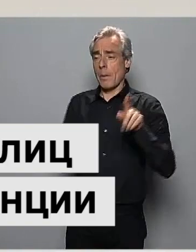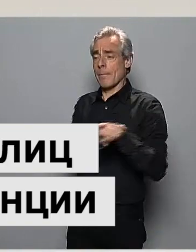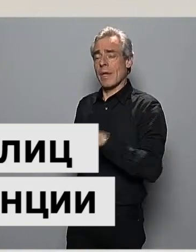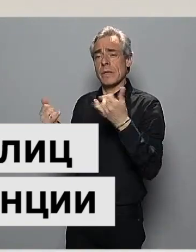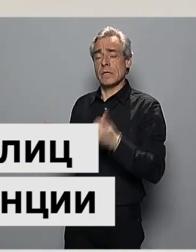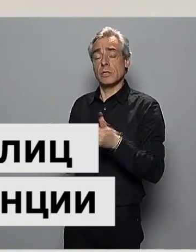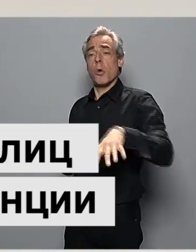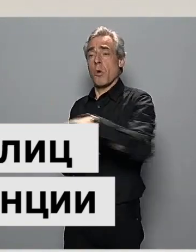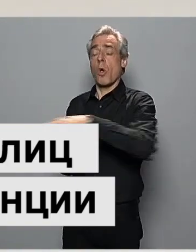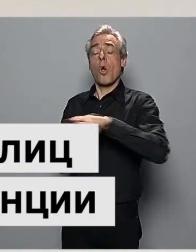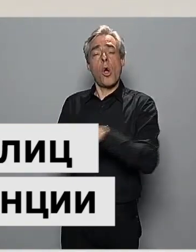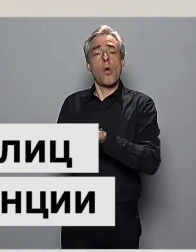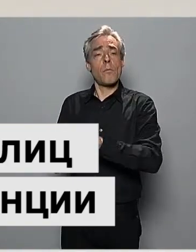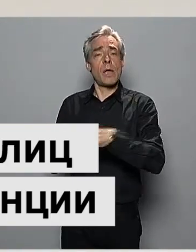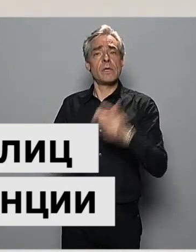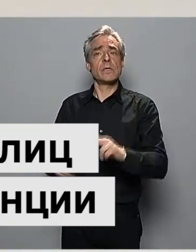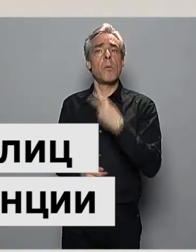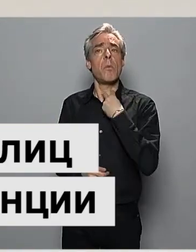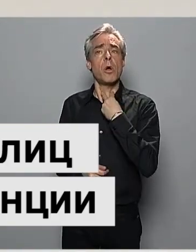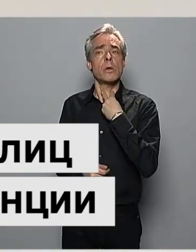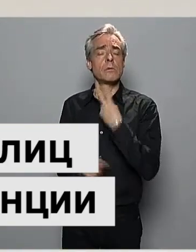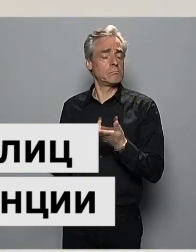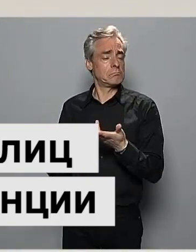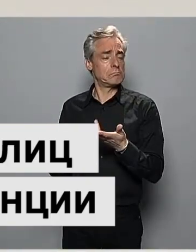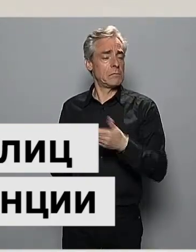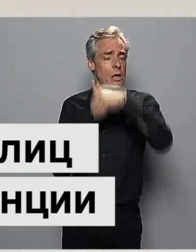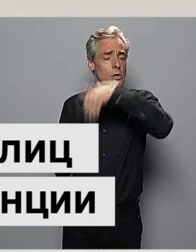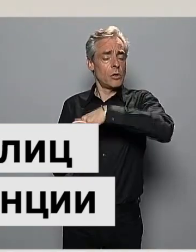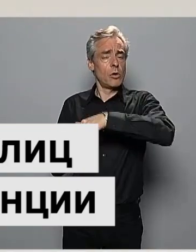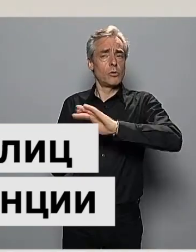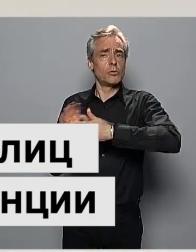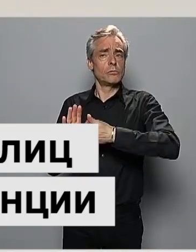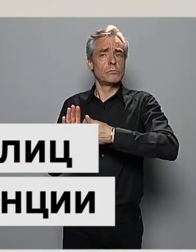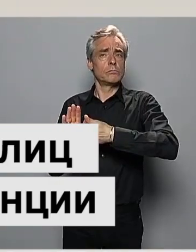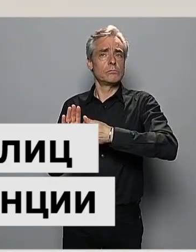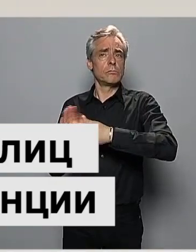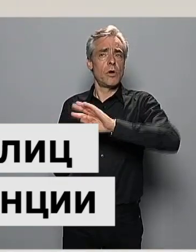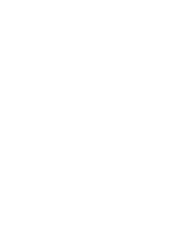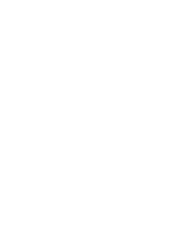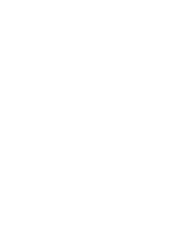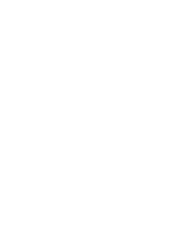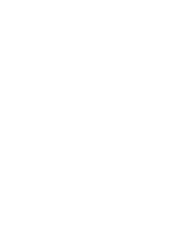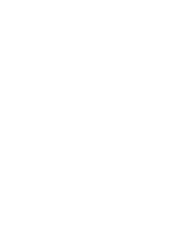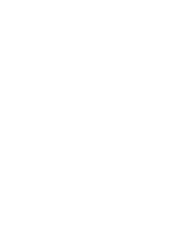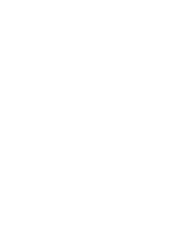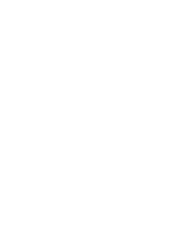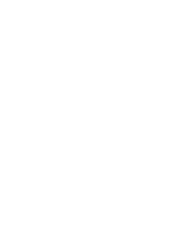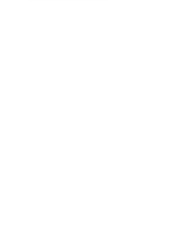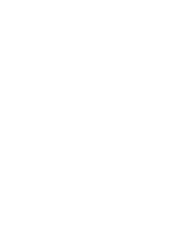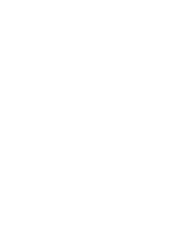Nous bloquerons l'accès de ces personnalités à l'intégralité de leurs biens.